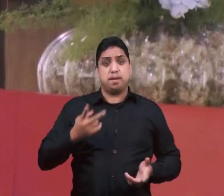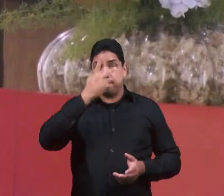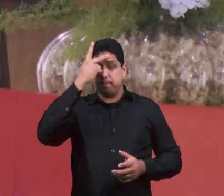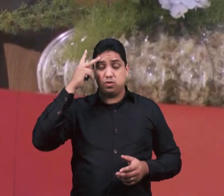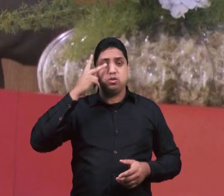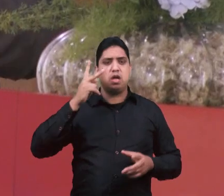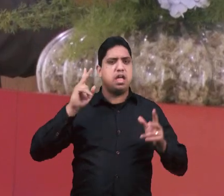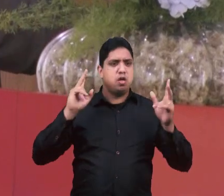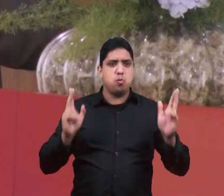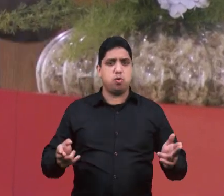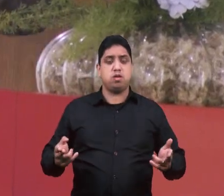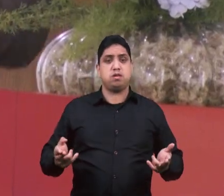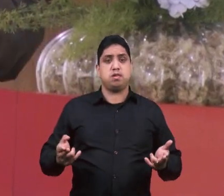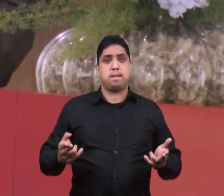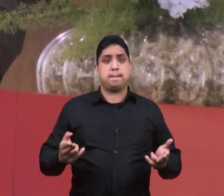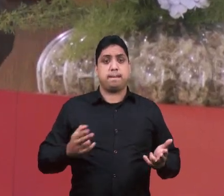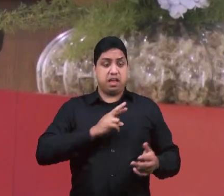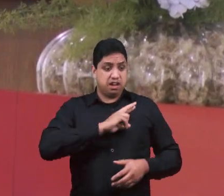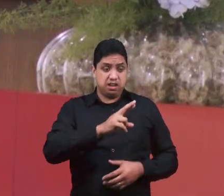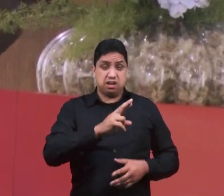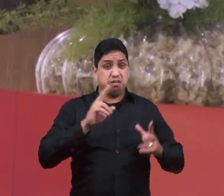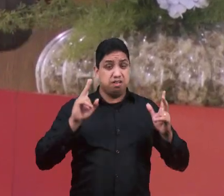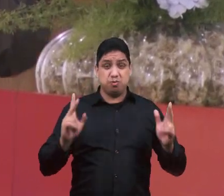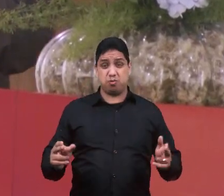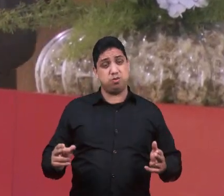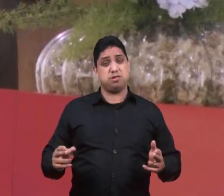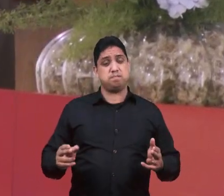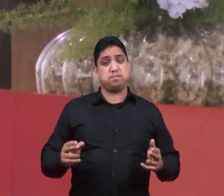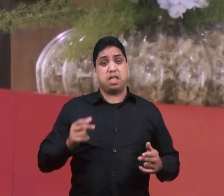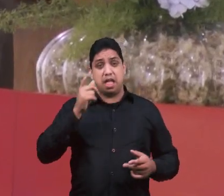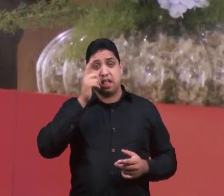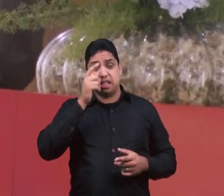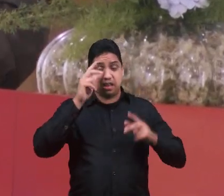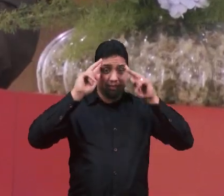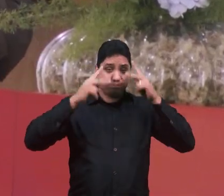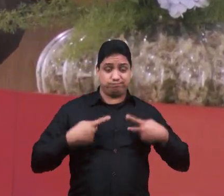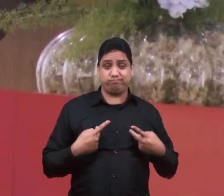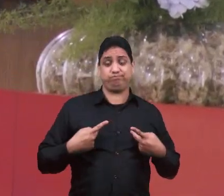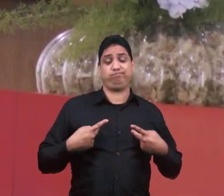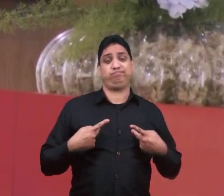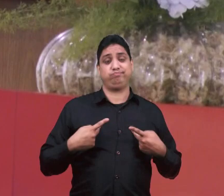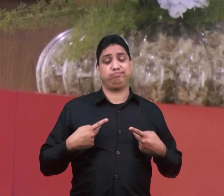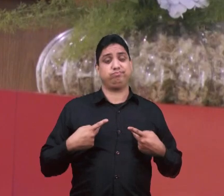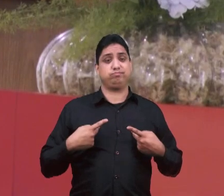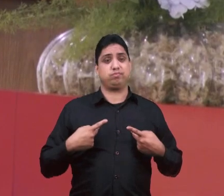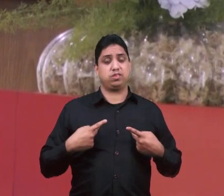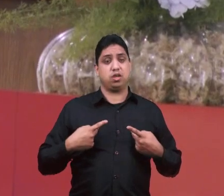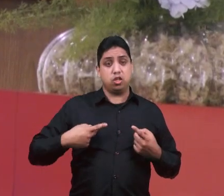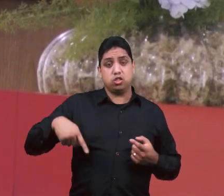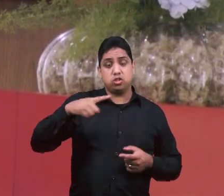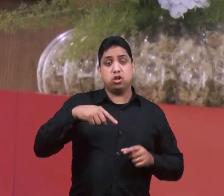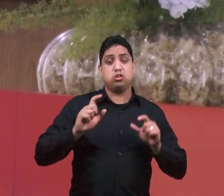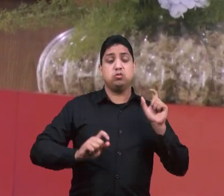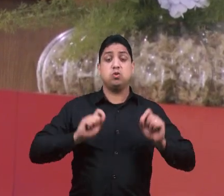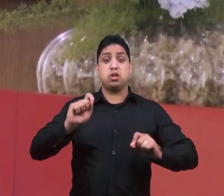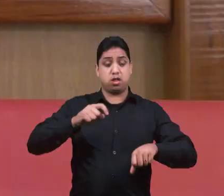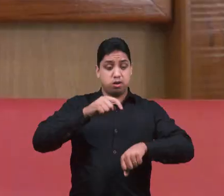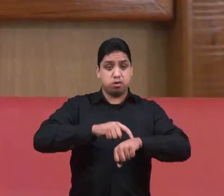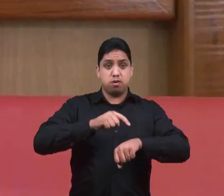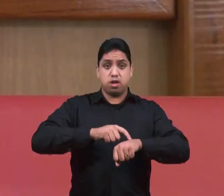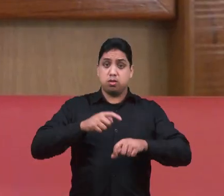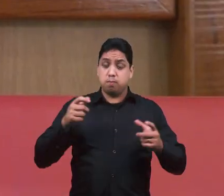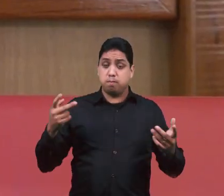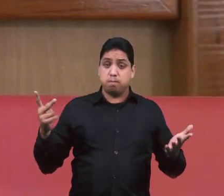gens. Donc, c'est la même chose. Le religieux, quand il est religieux, c'est la même chose. C'est l'intérêt personnel. Donc, nous sommes dans un monde